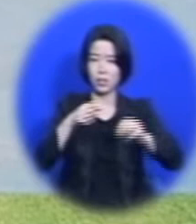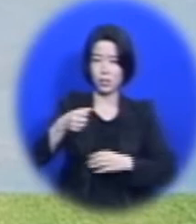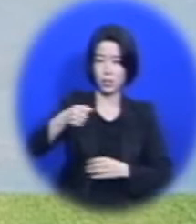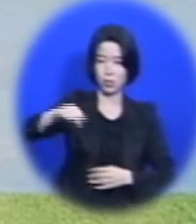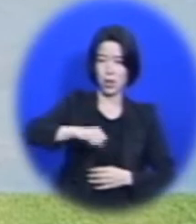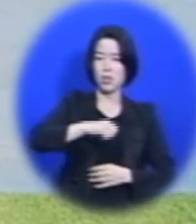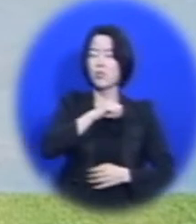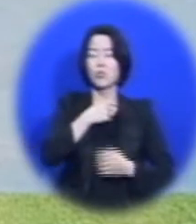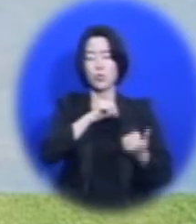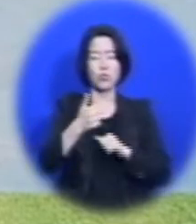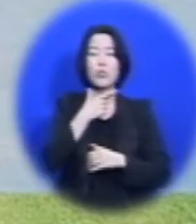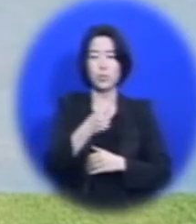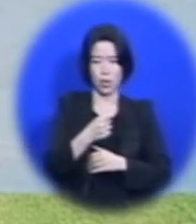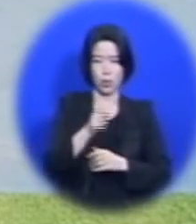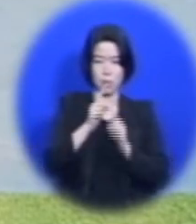하는